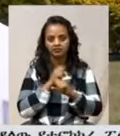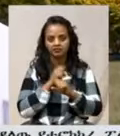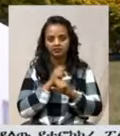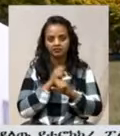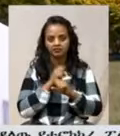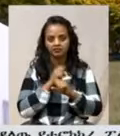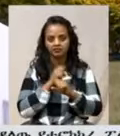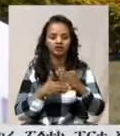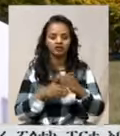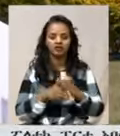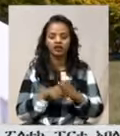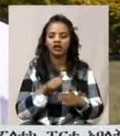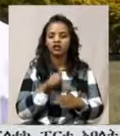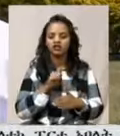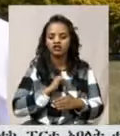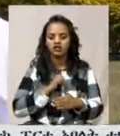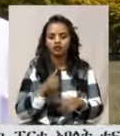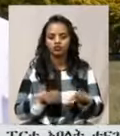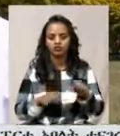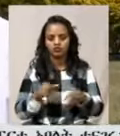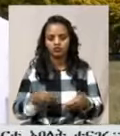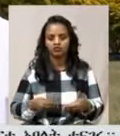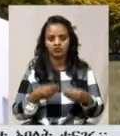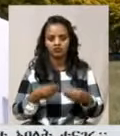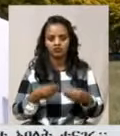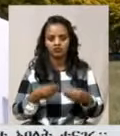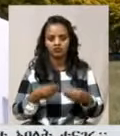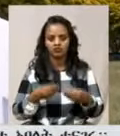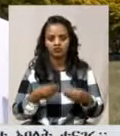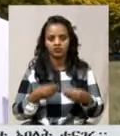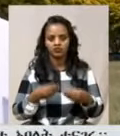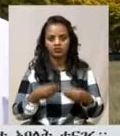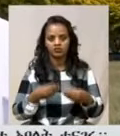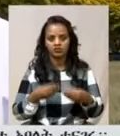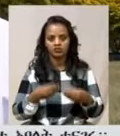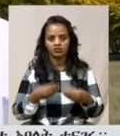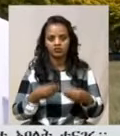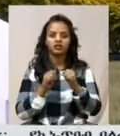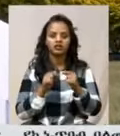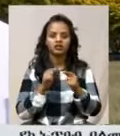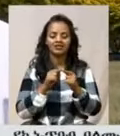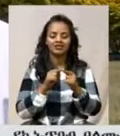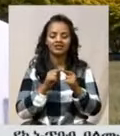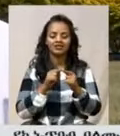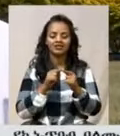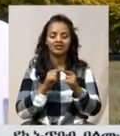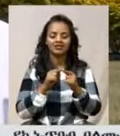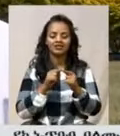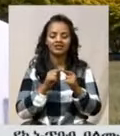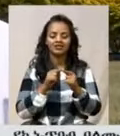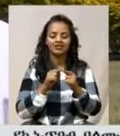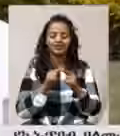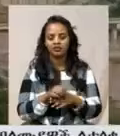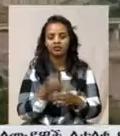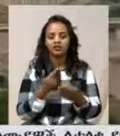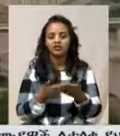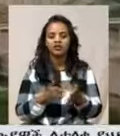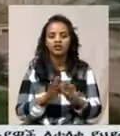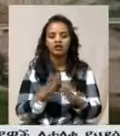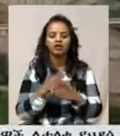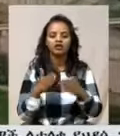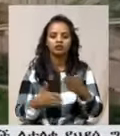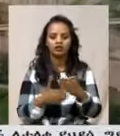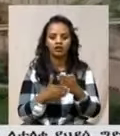በመገንባትም የራሳችንም አስተዋጽኦ በማበርከት አባይን እስከ መጨረሻው እስከ ጥጉ ዳር ልናደርስለት ይገባል። ታዲያ በዚህ መልኩ